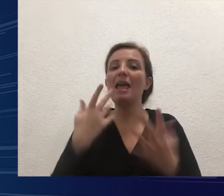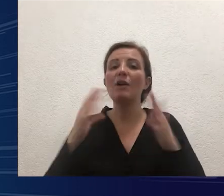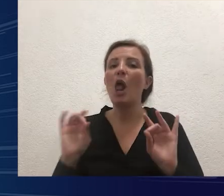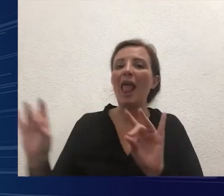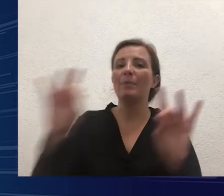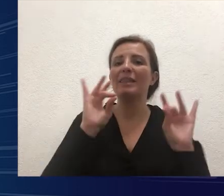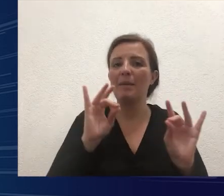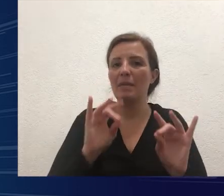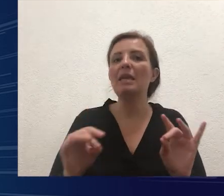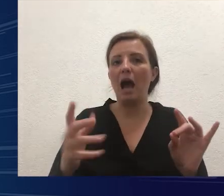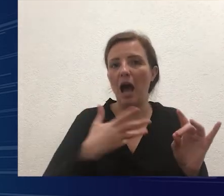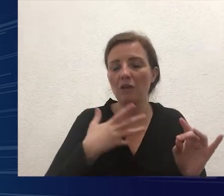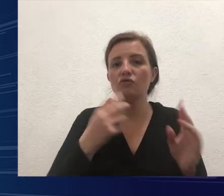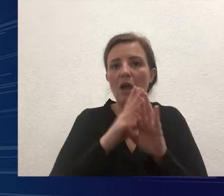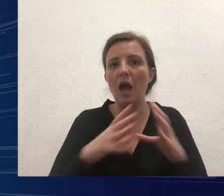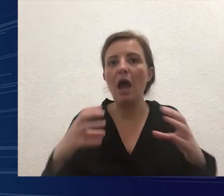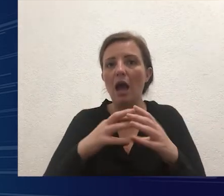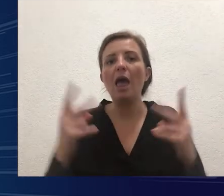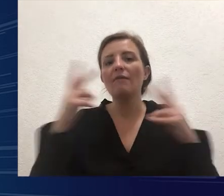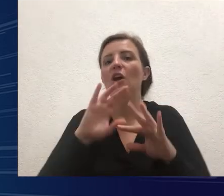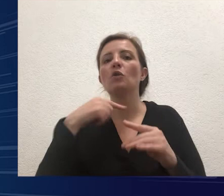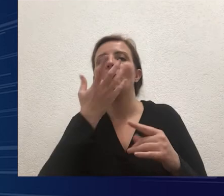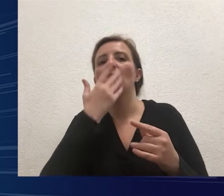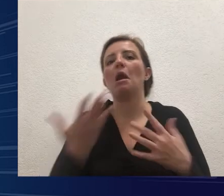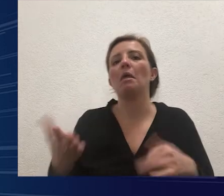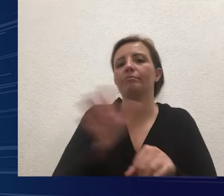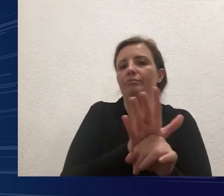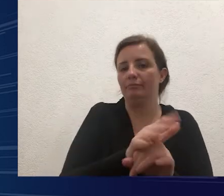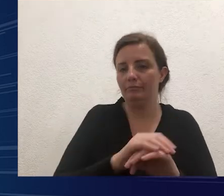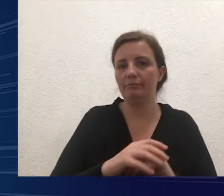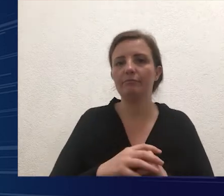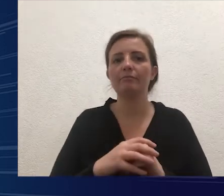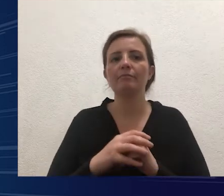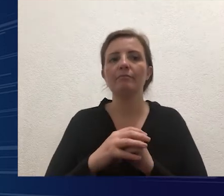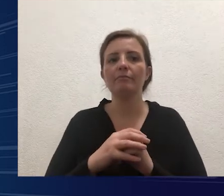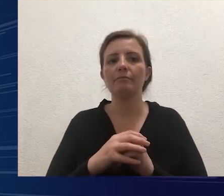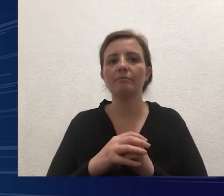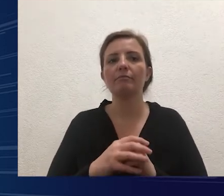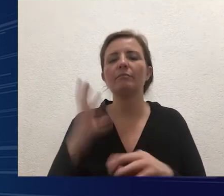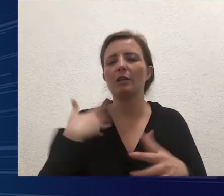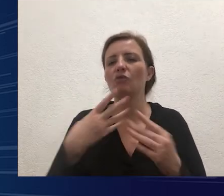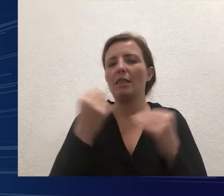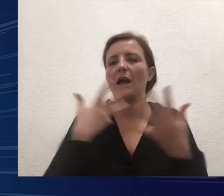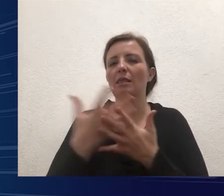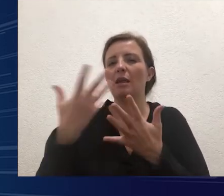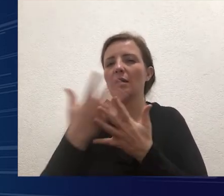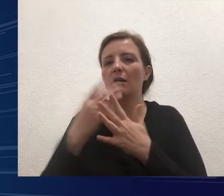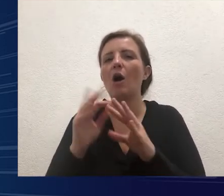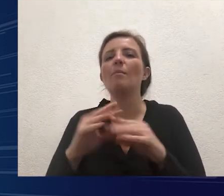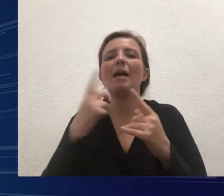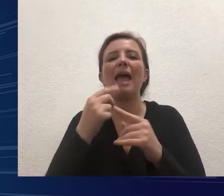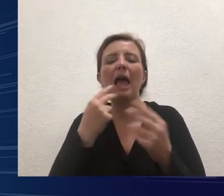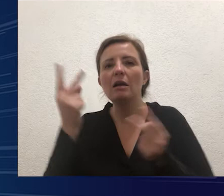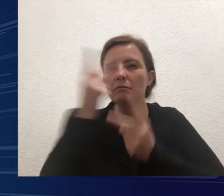mantiene dei caratteri di lettura collettiva sostanzialmente oscurantisti ci sono delle ragioni